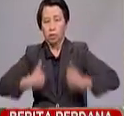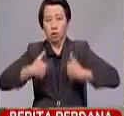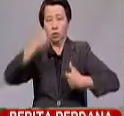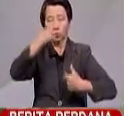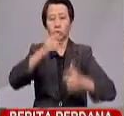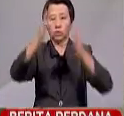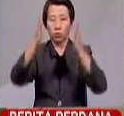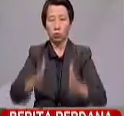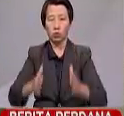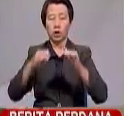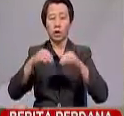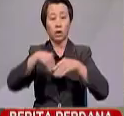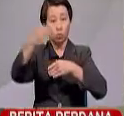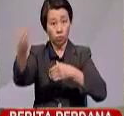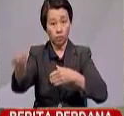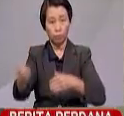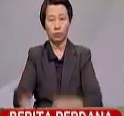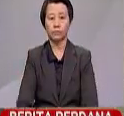awam.